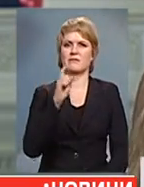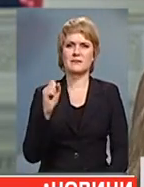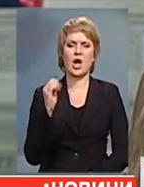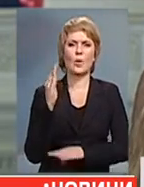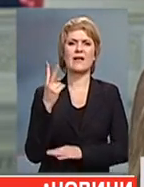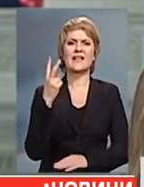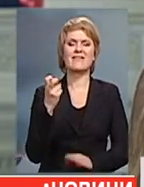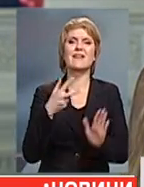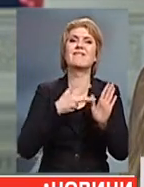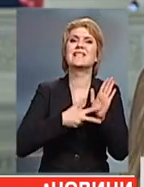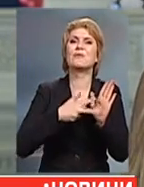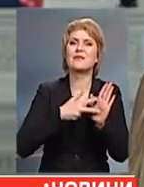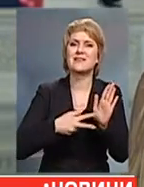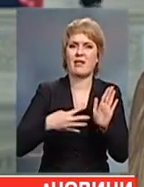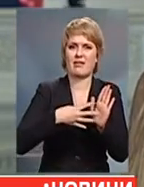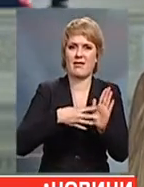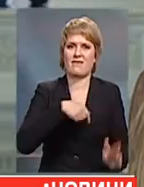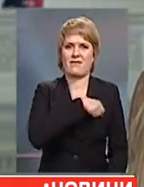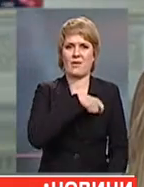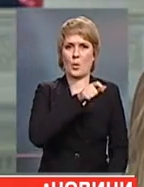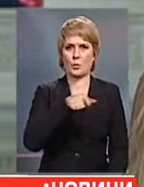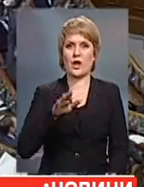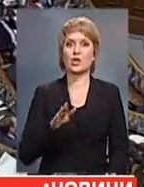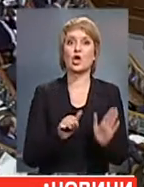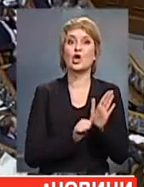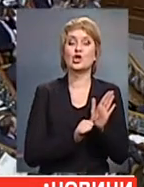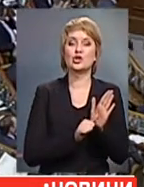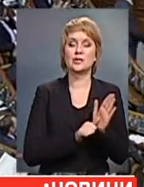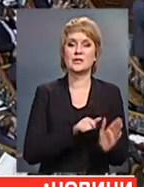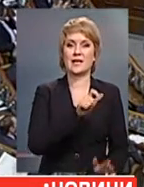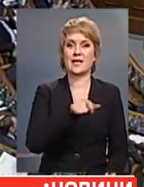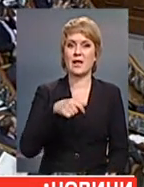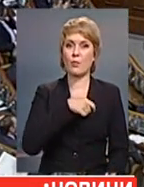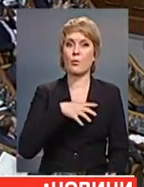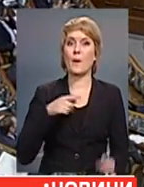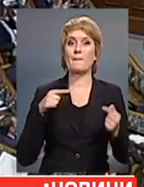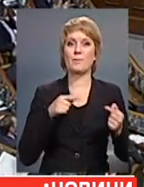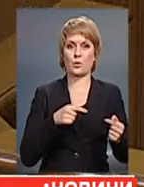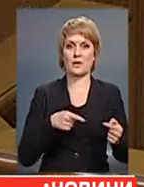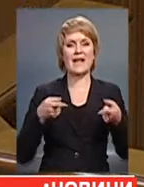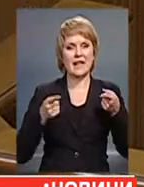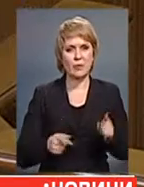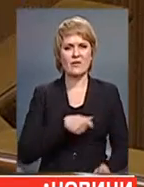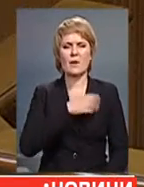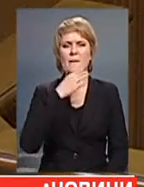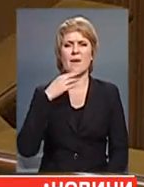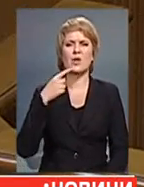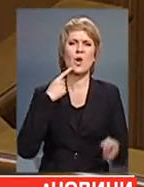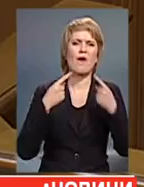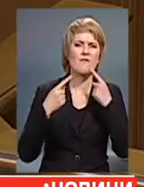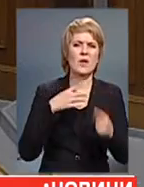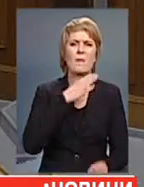проголосували 289 народних депутатів і лише 6 депутатів було проти. Насправді депутати багато говорили, багато